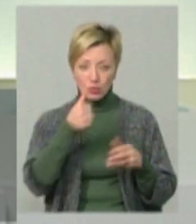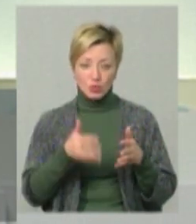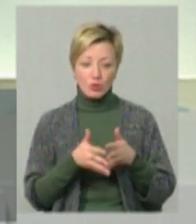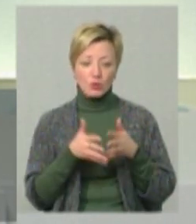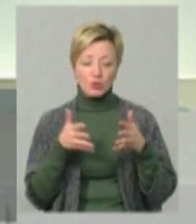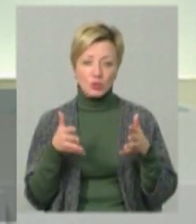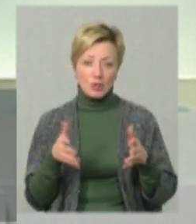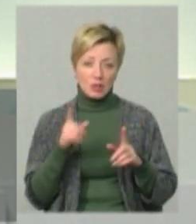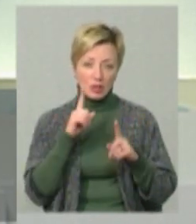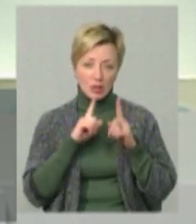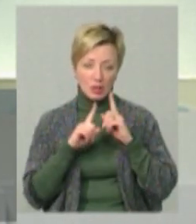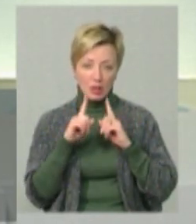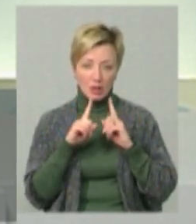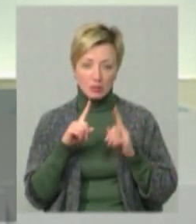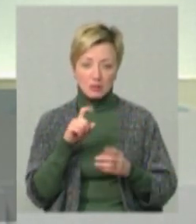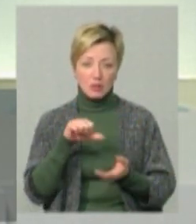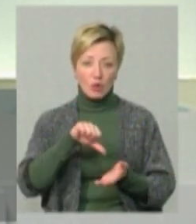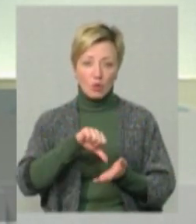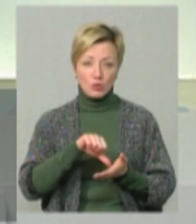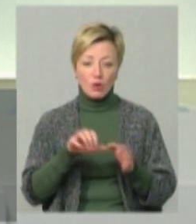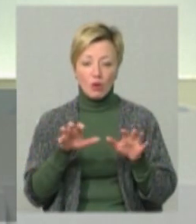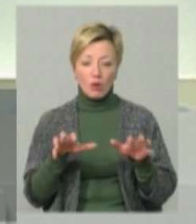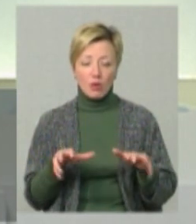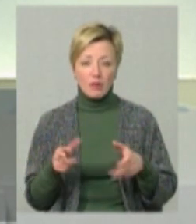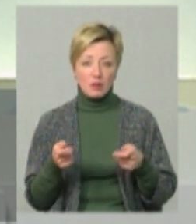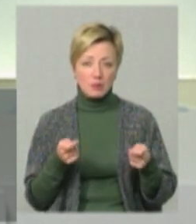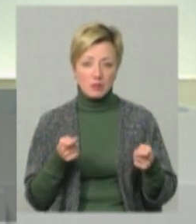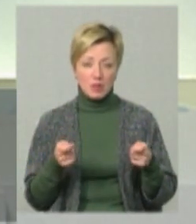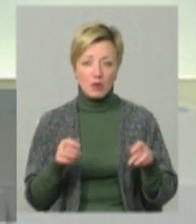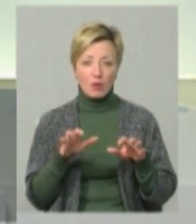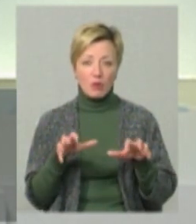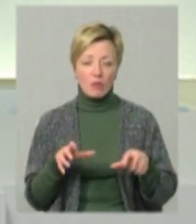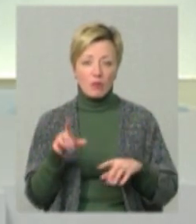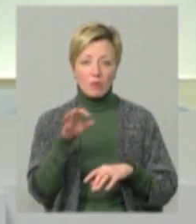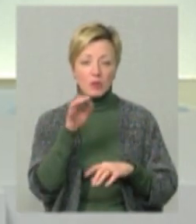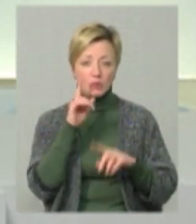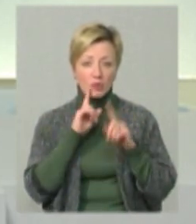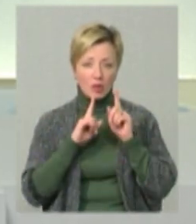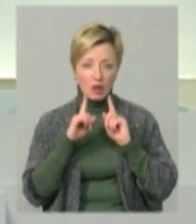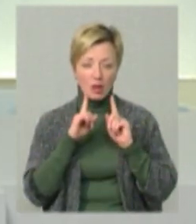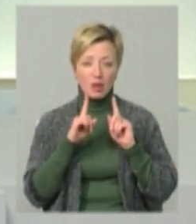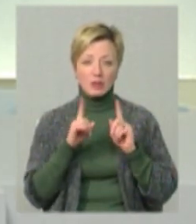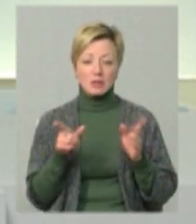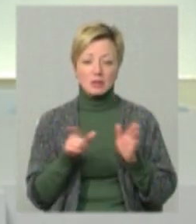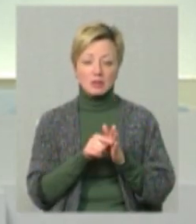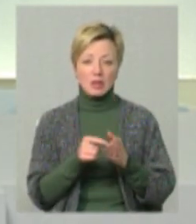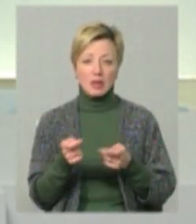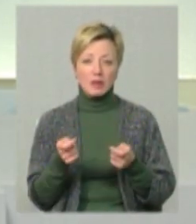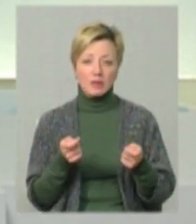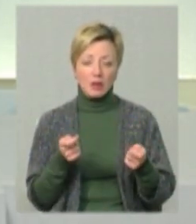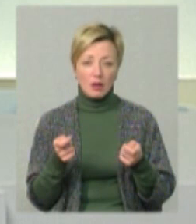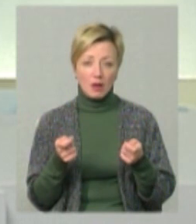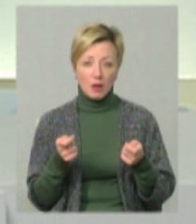широка розширена нарада за участю і голови обласної адміністрації, і голови обласної ради із